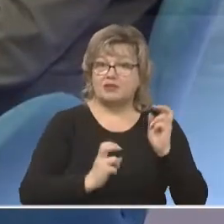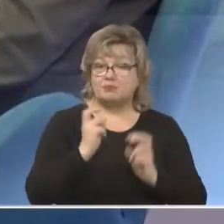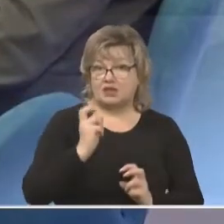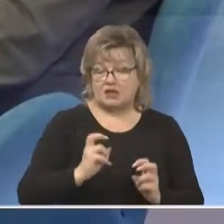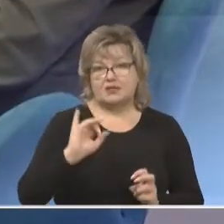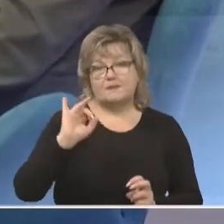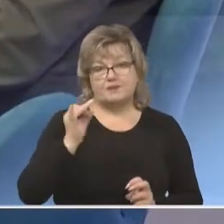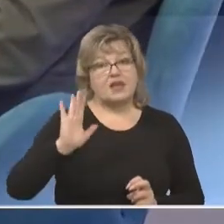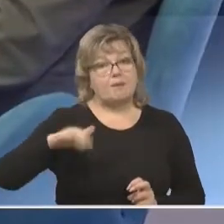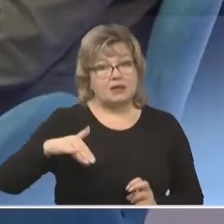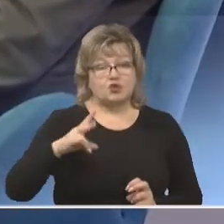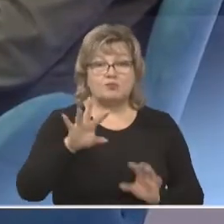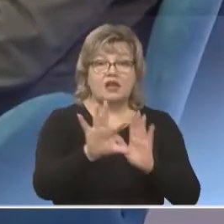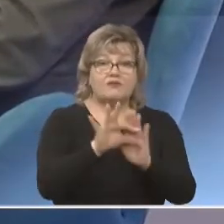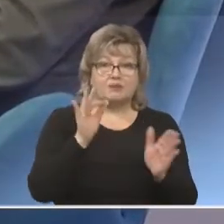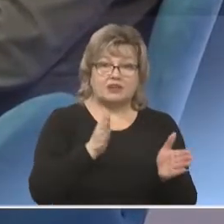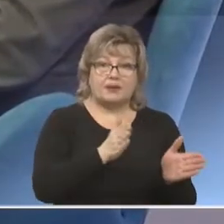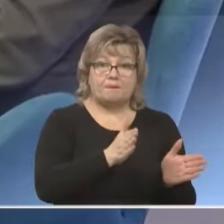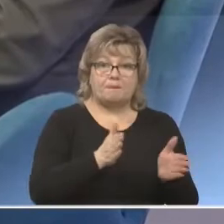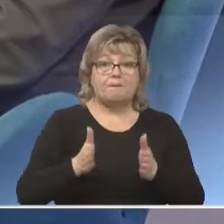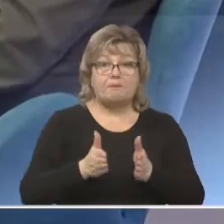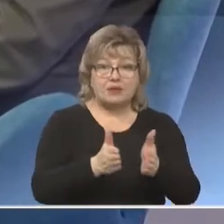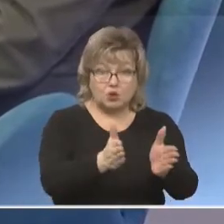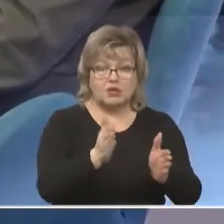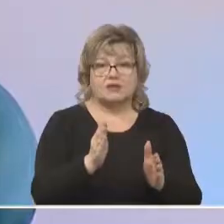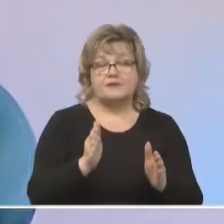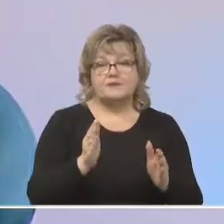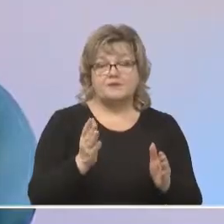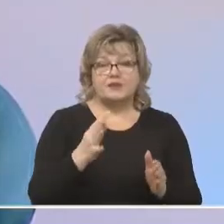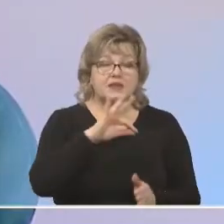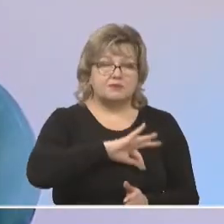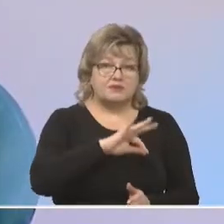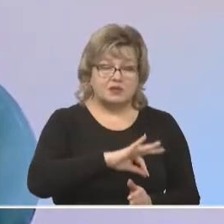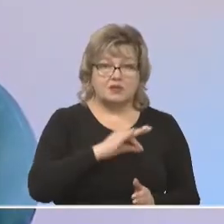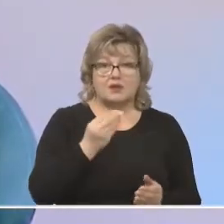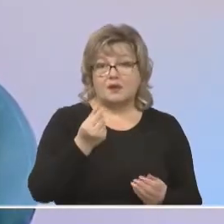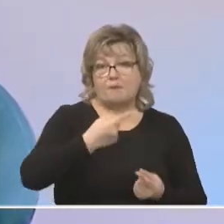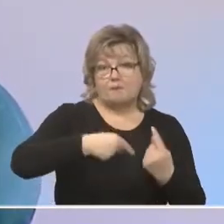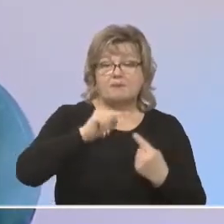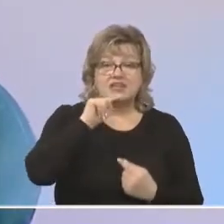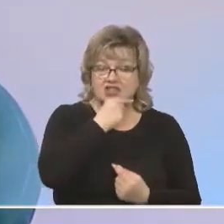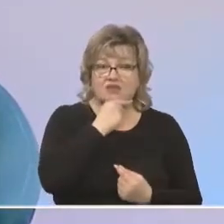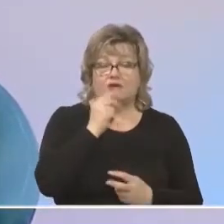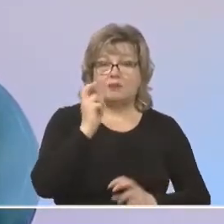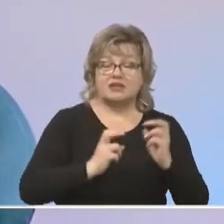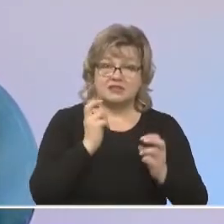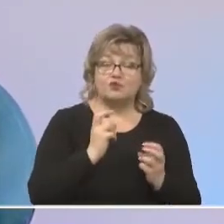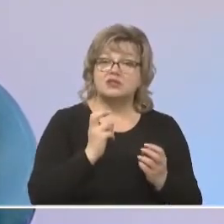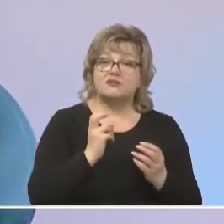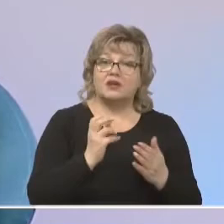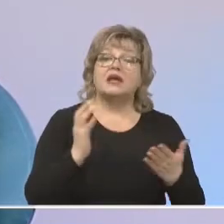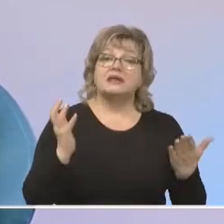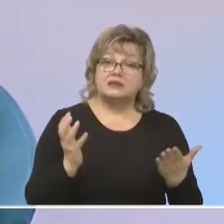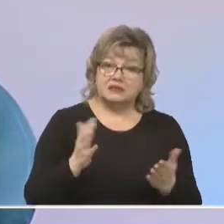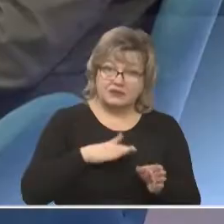И потом на выбранном потоке с применением инструментов бережливого производства достигают